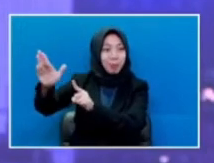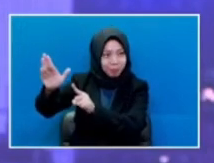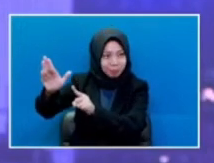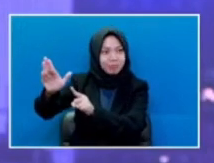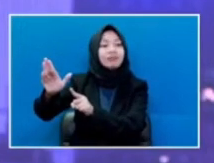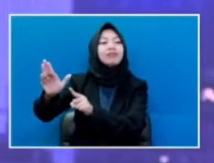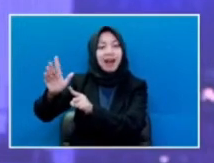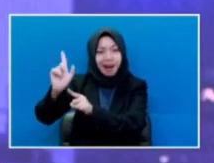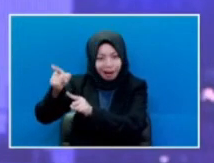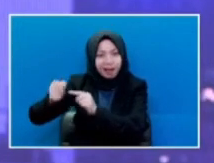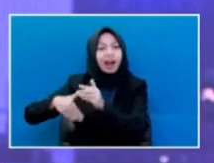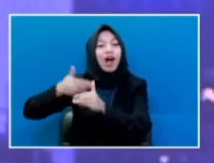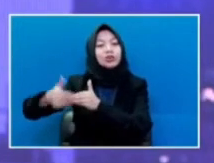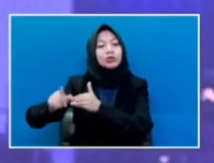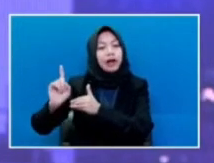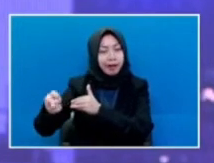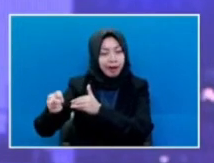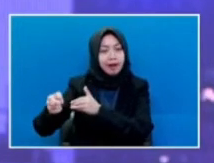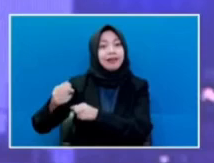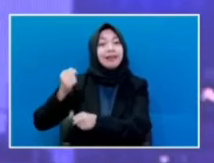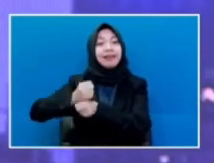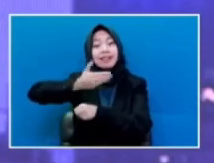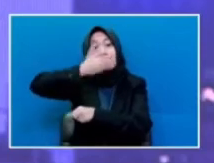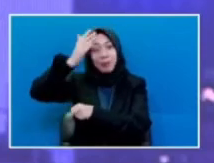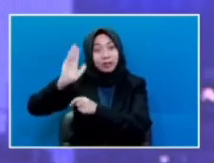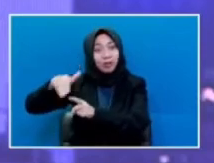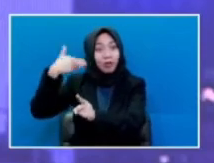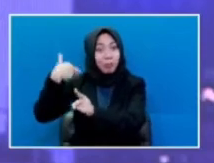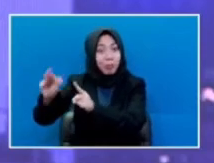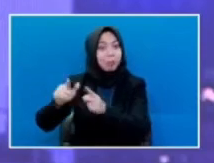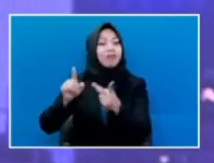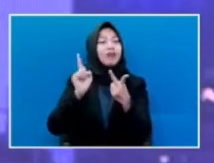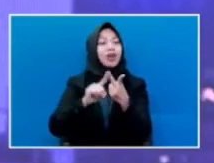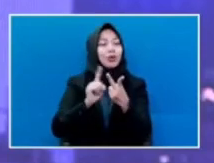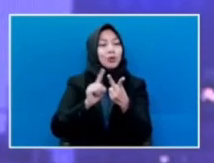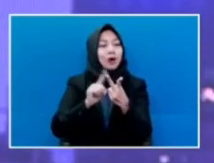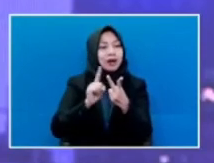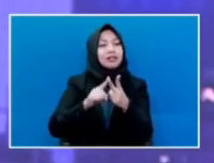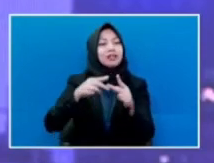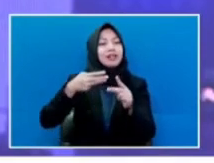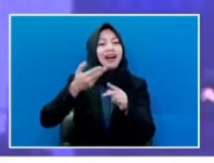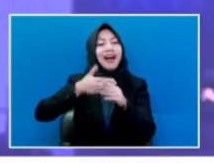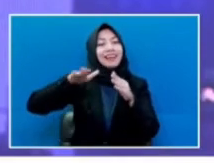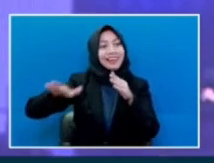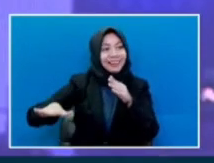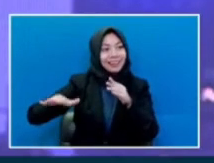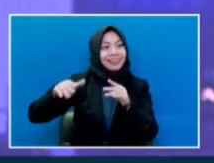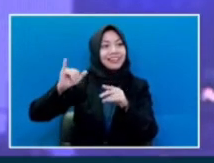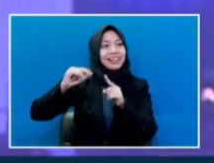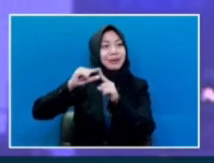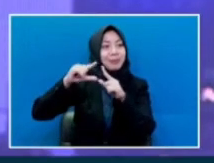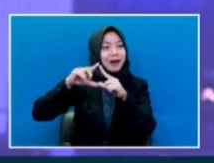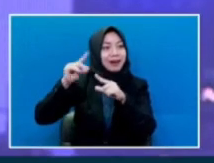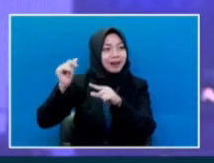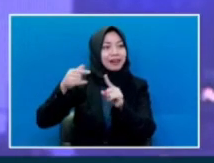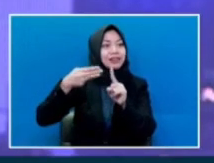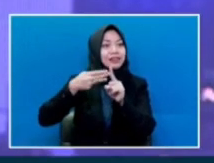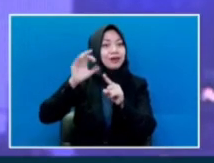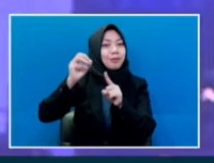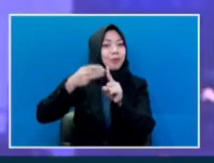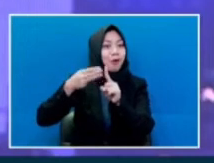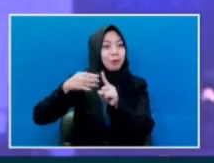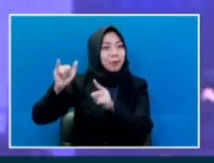saudara tapi adik iparnya bobias juga Tutup buku dari PDI Perjuangan kita bahas bersama dengan